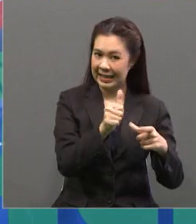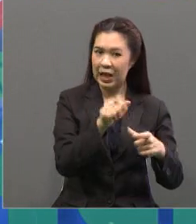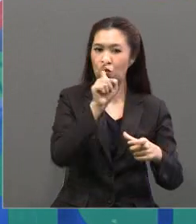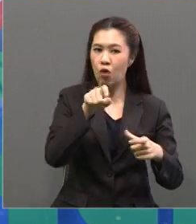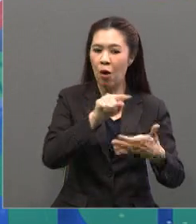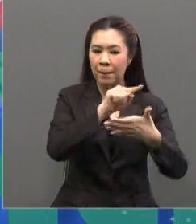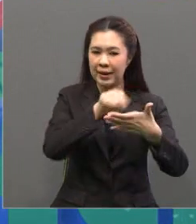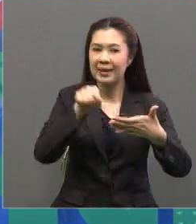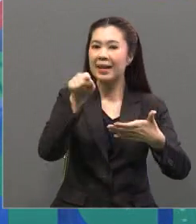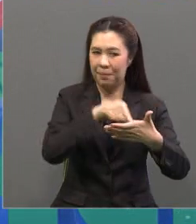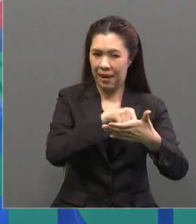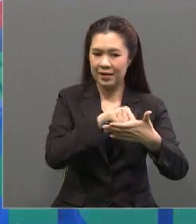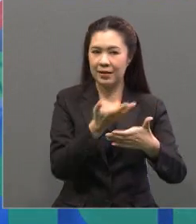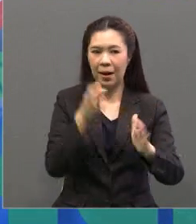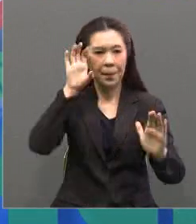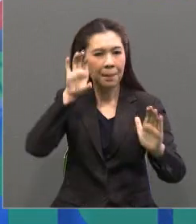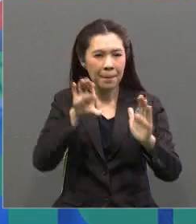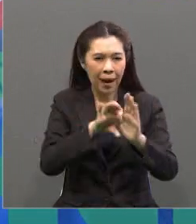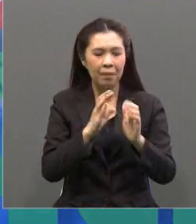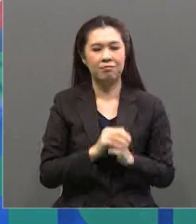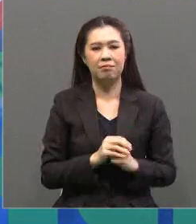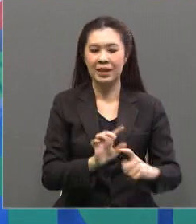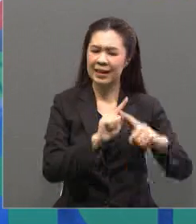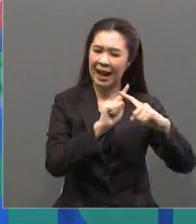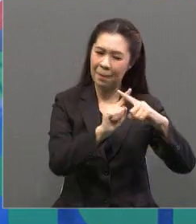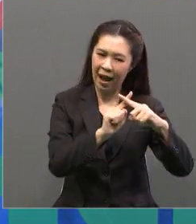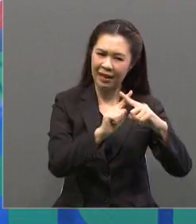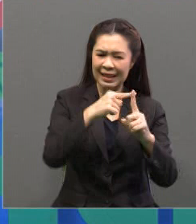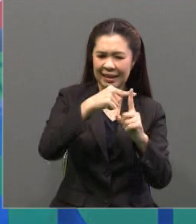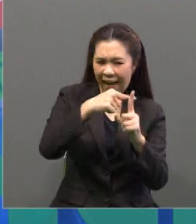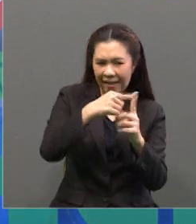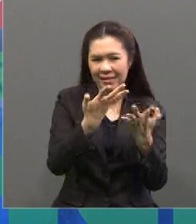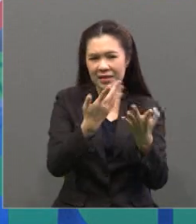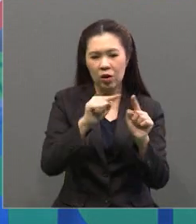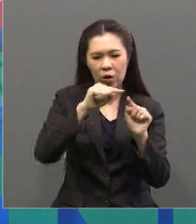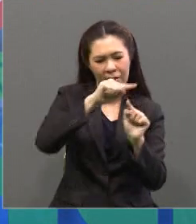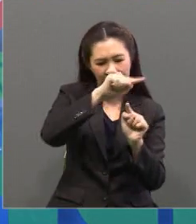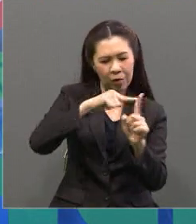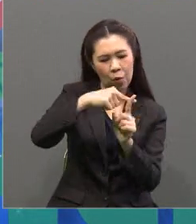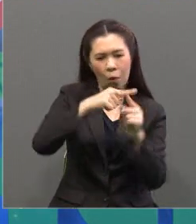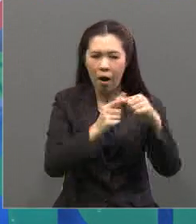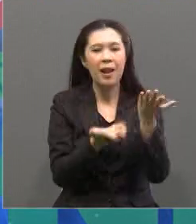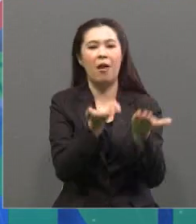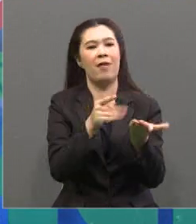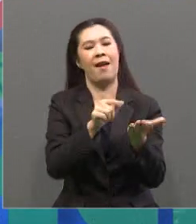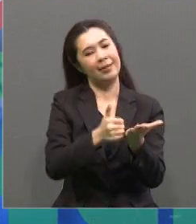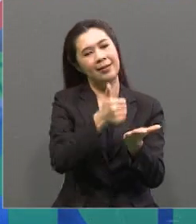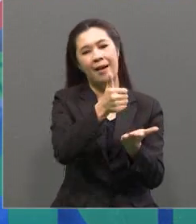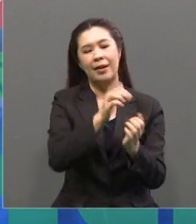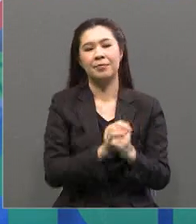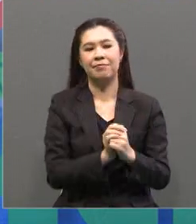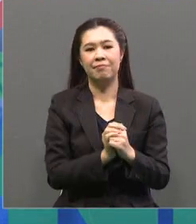ต้องมีจุดตัดคุณผู้ชมลองดูจะเป็นกากบาทเล็กกากบาทใหญ่ก็ได้มันจะตวัดเฉียงจะโค้งอะไรก็ไม่เป็นไรนะหรือแม้แต่